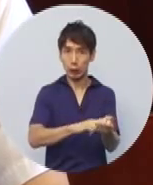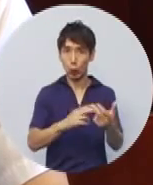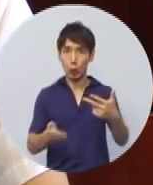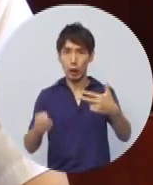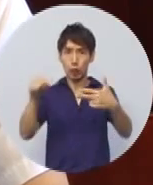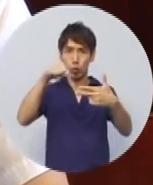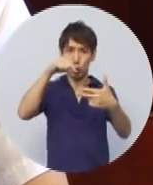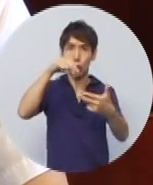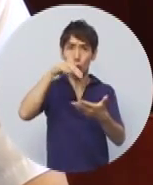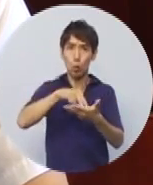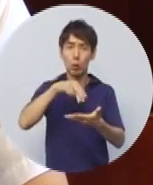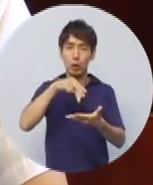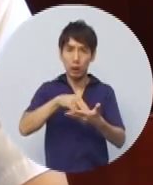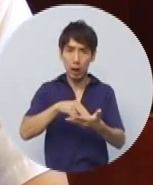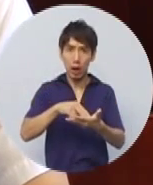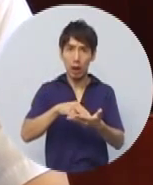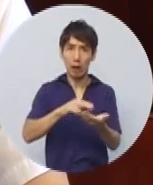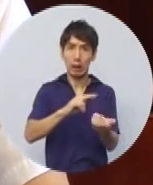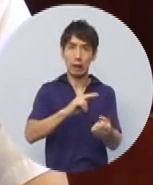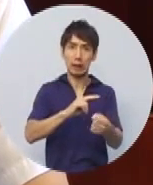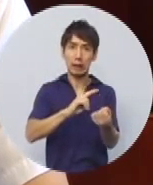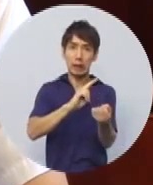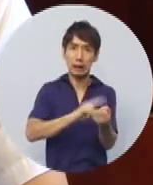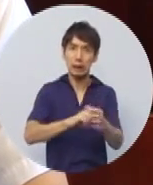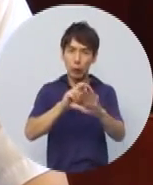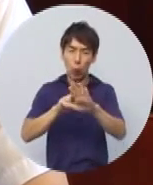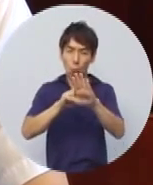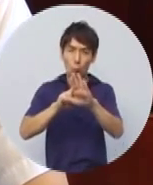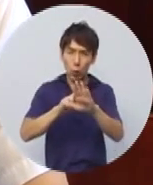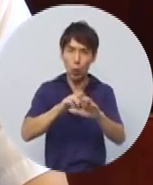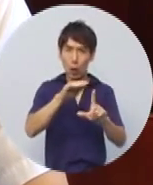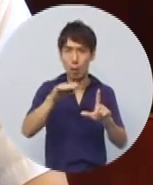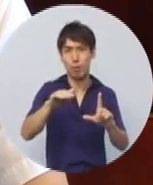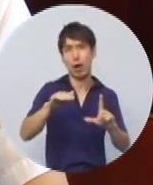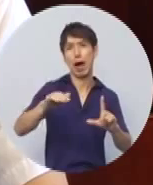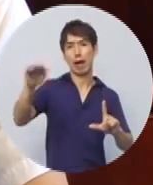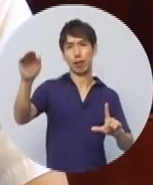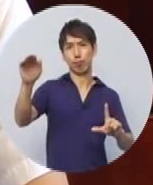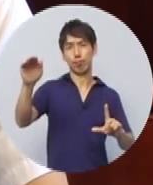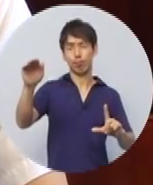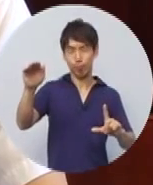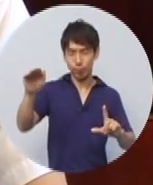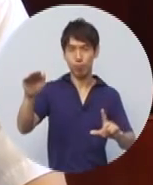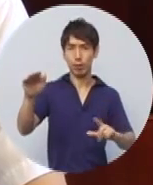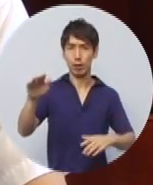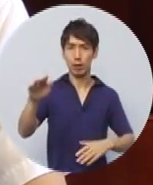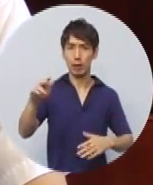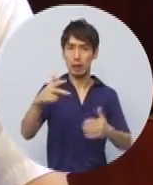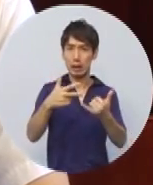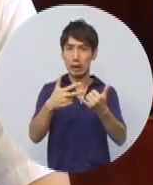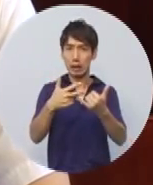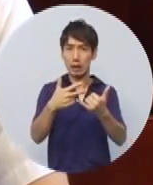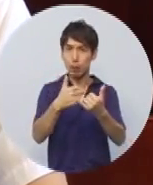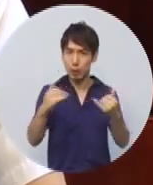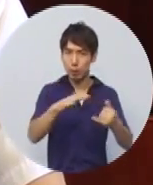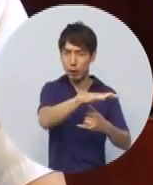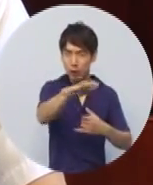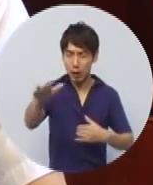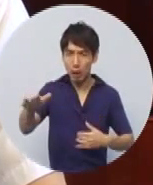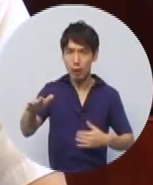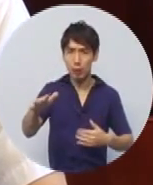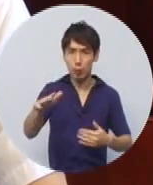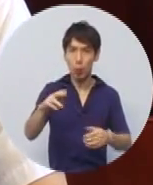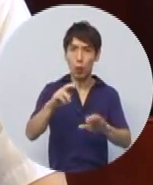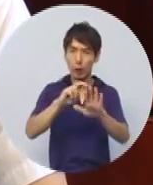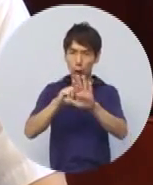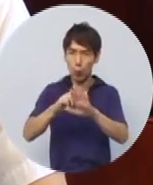めるということが非常に大事じゃないかというふうに思っています。住民の皆様方にもいい医療を提供しなくてはならないというふうに思いますので